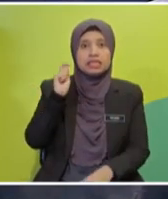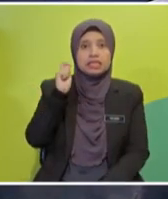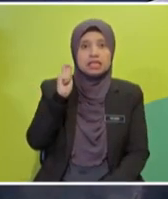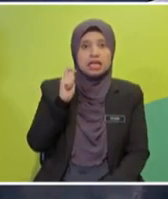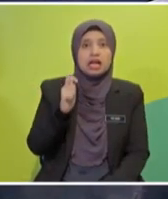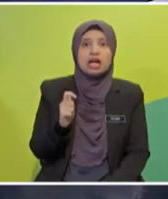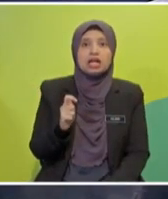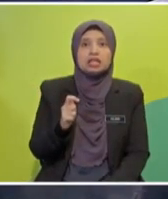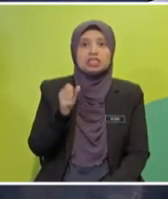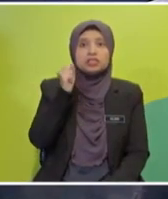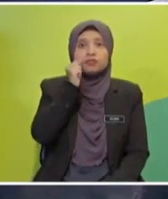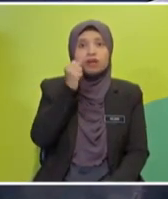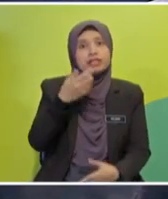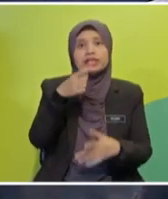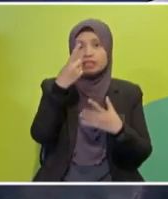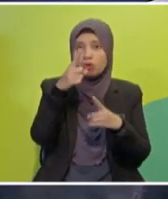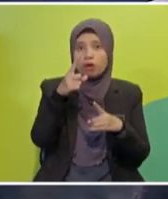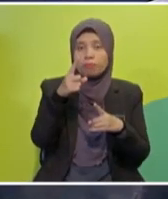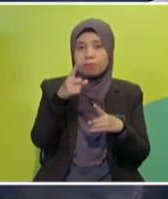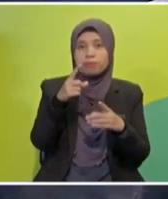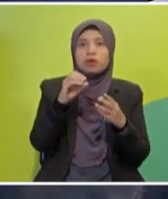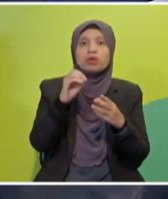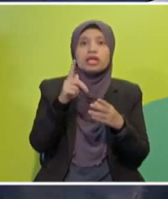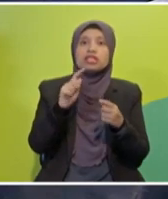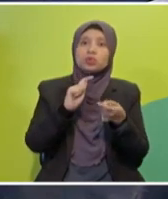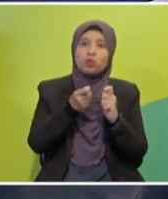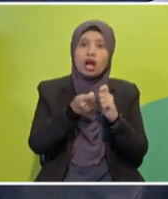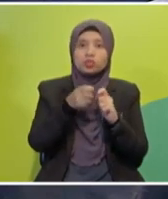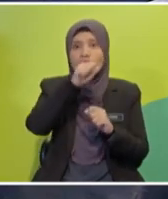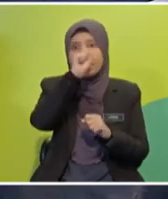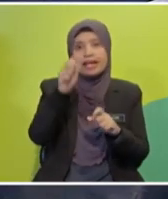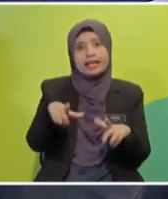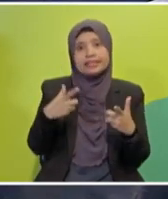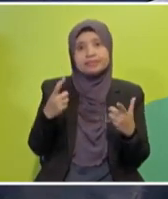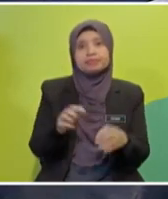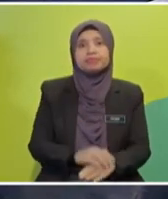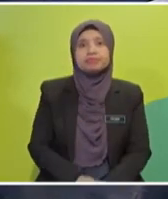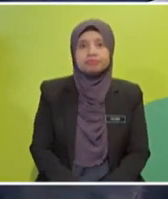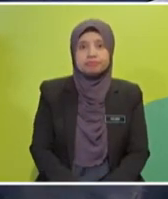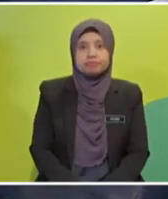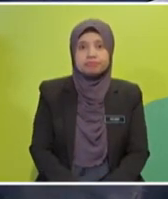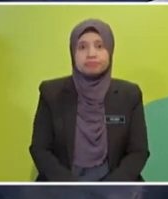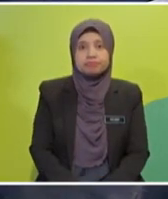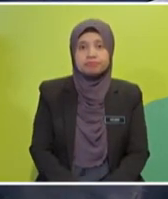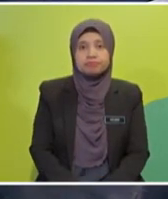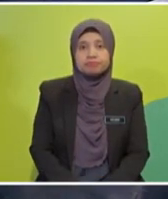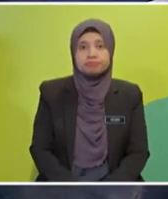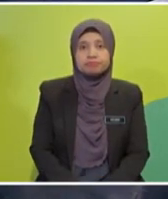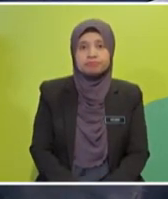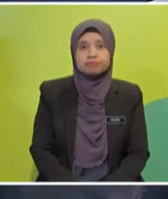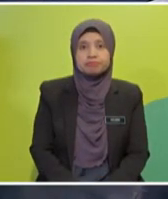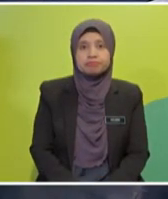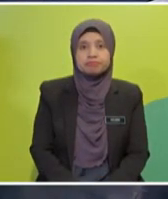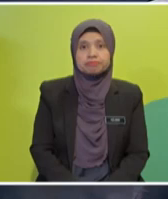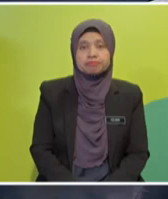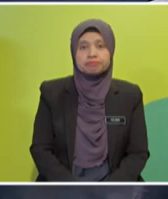cuba lambung untuk soalan kedua, kan? Kita tengok soalan yang kedua. Okay, kita lambung lagi sekali. Tadi hadas besar. Tadi, kita dah jawab tadi. Apakah